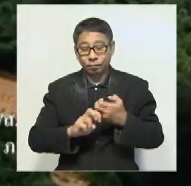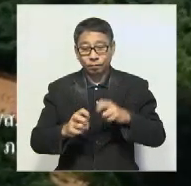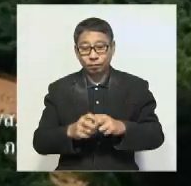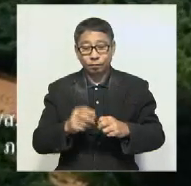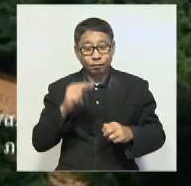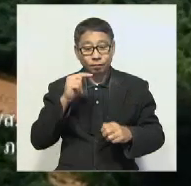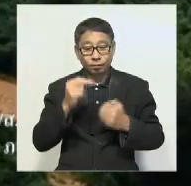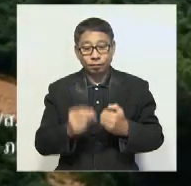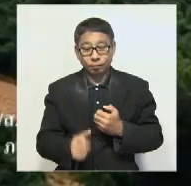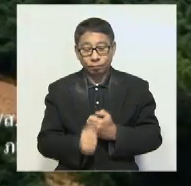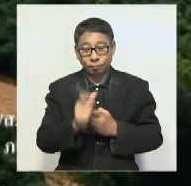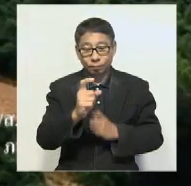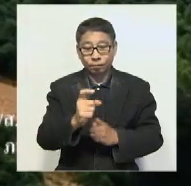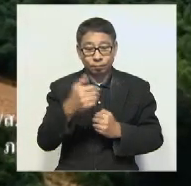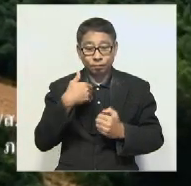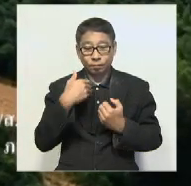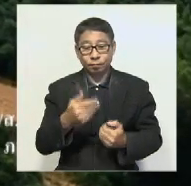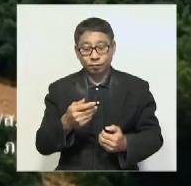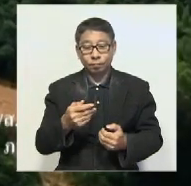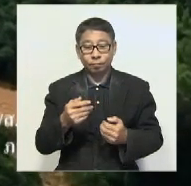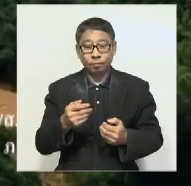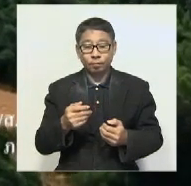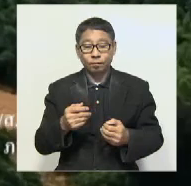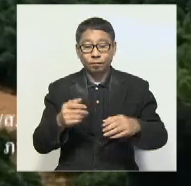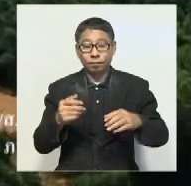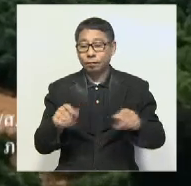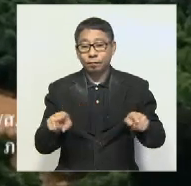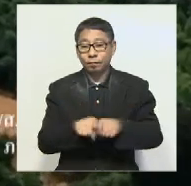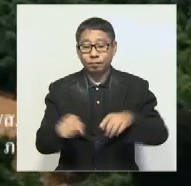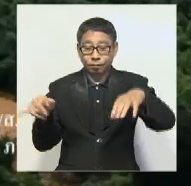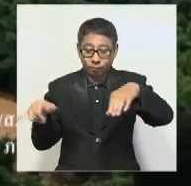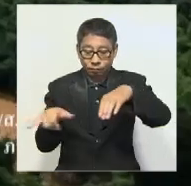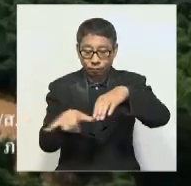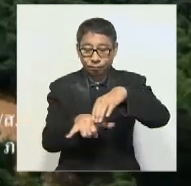ตามระเบียบของกระทรวงการคลังถือว่าเป็นแบบกรณีถ้ำหลวงโมเดลนั่นเองค่ะ